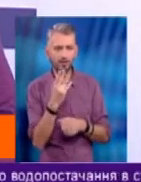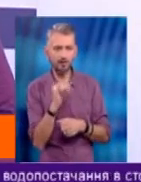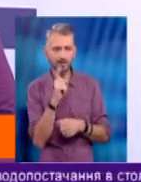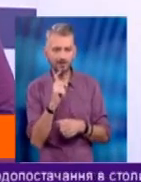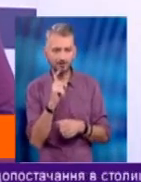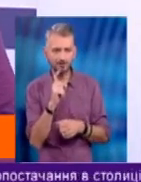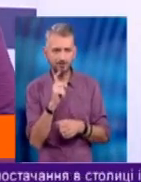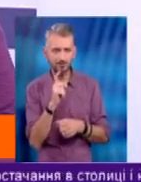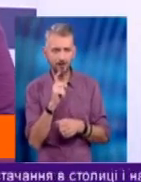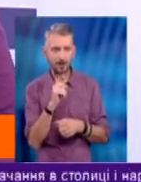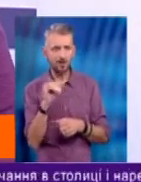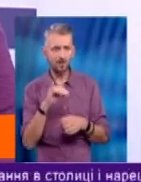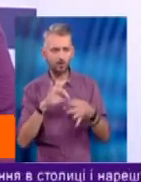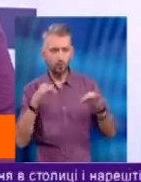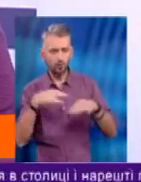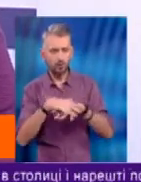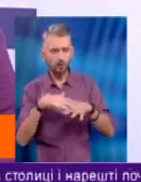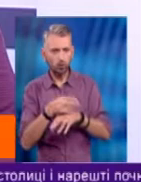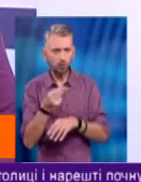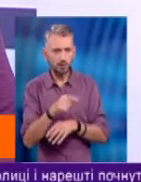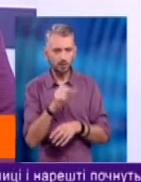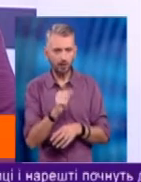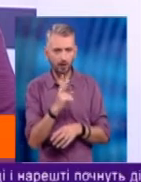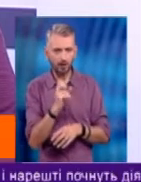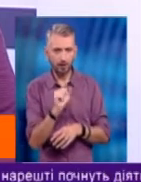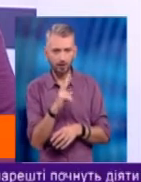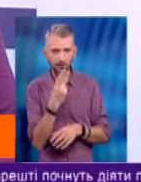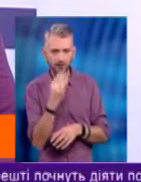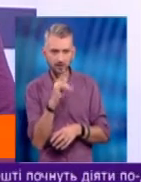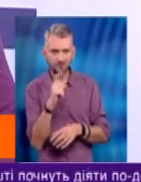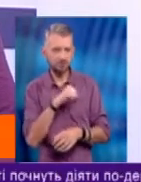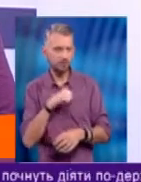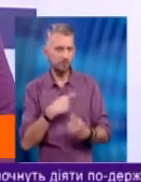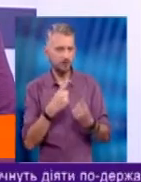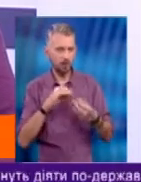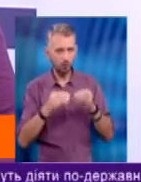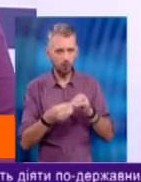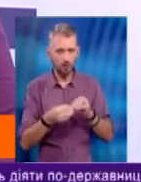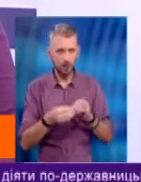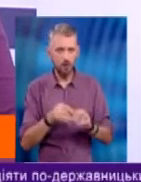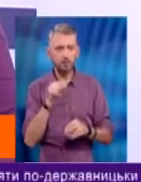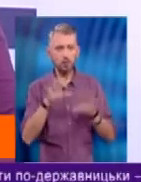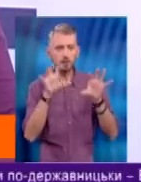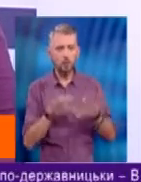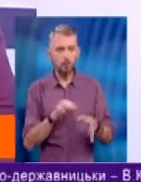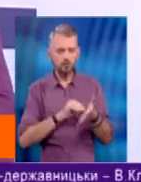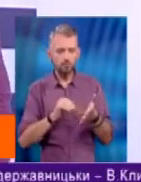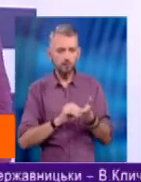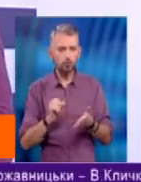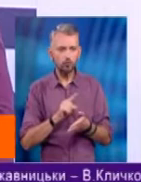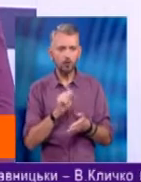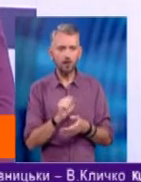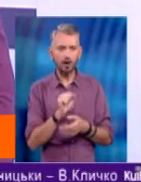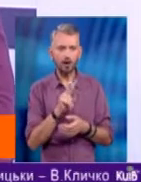і формула розрахунку плати за акциз стала самою великою проблемою. Тому що в цьому законі вписано, що за